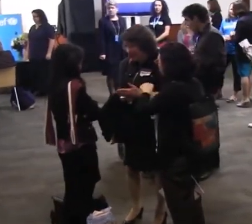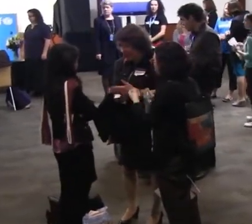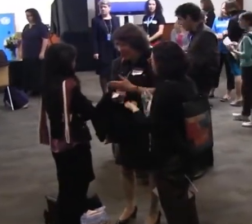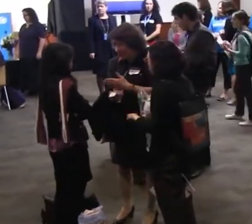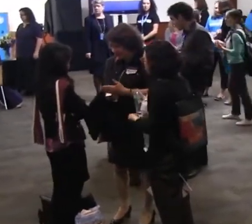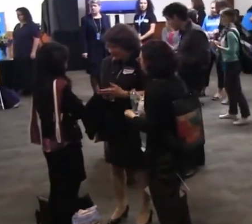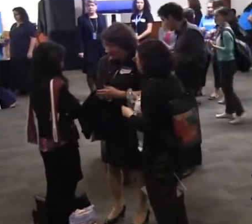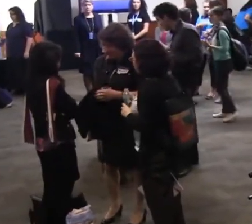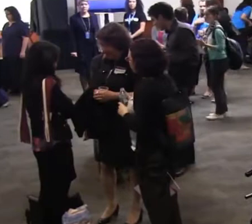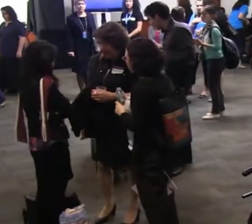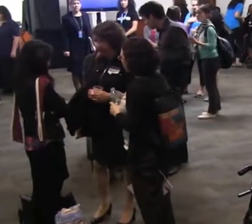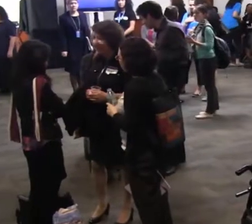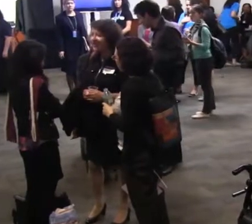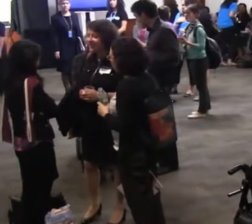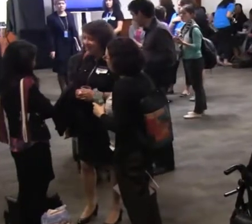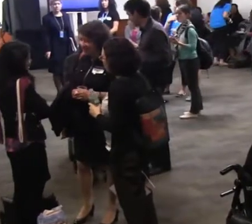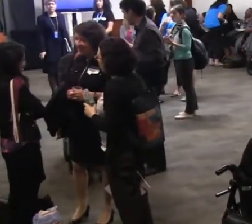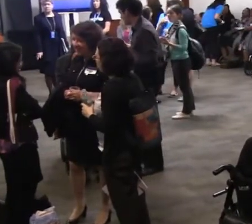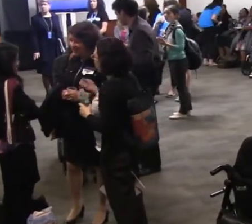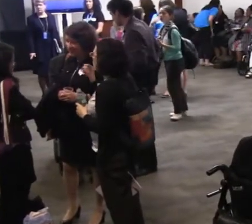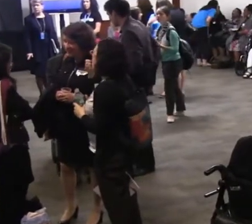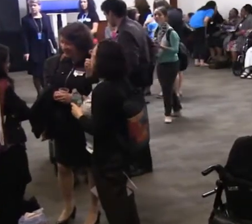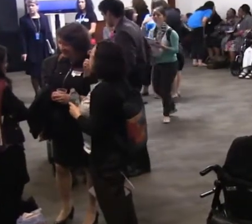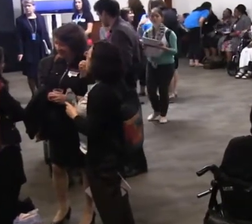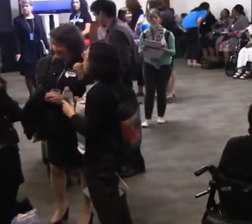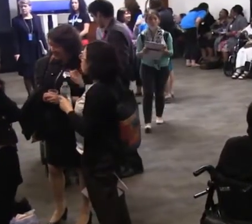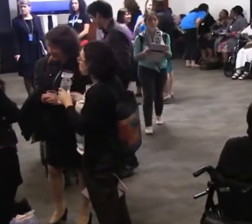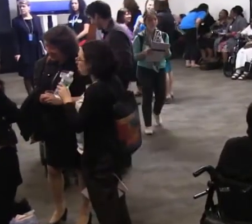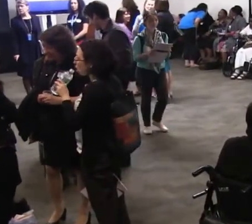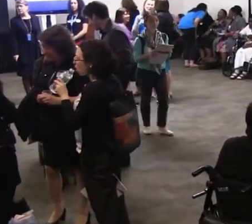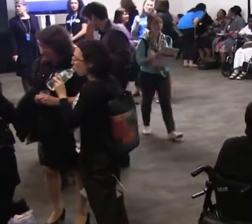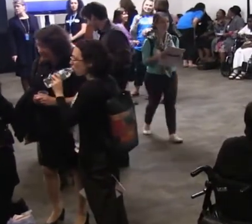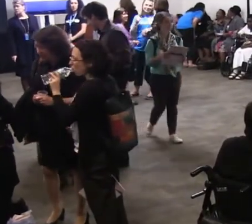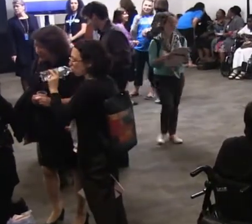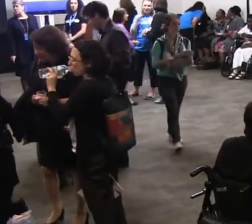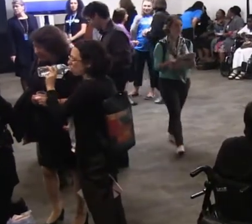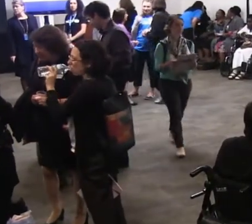torí nígbẹ̀yìn gbẹ̀yìn gbẹ̀yìn la wáyé.